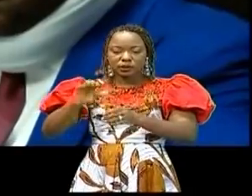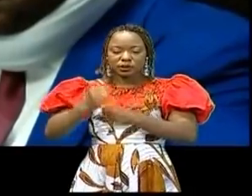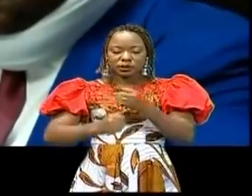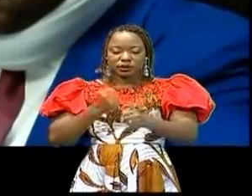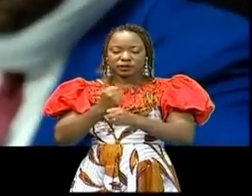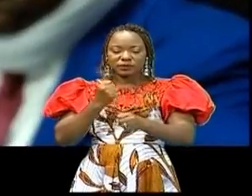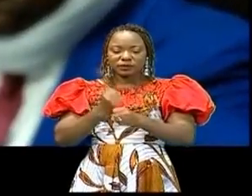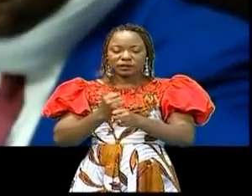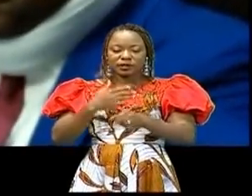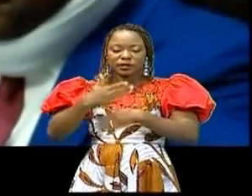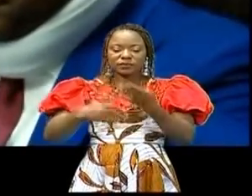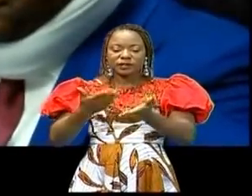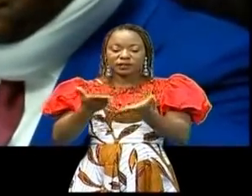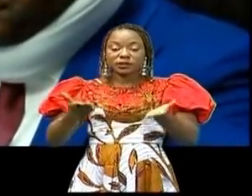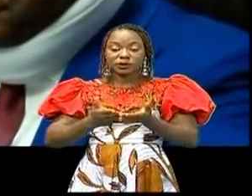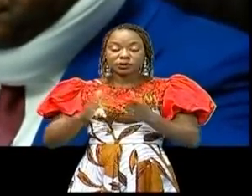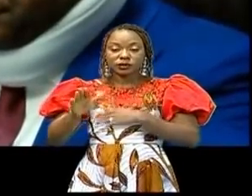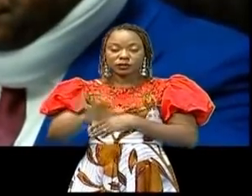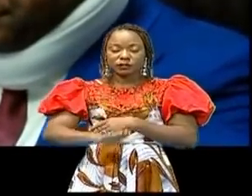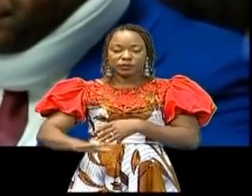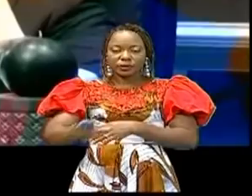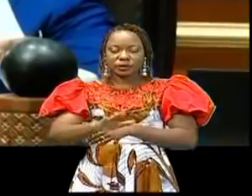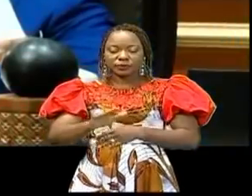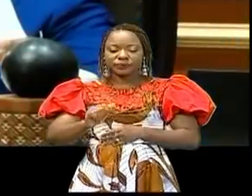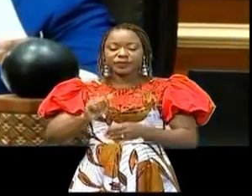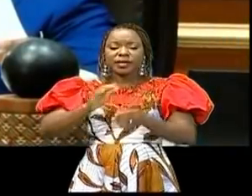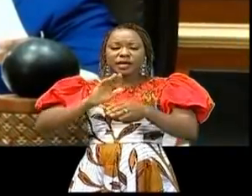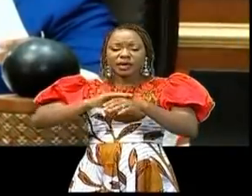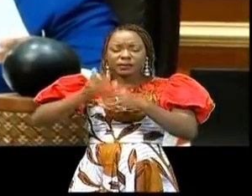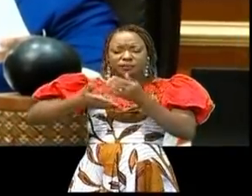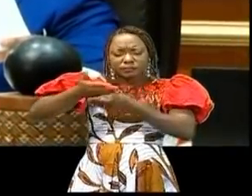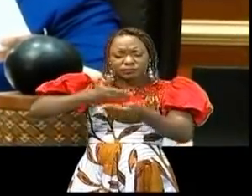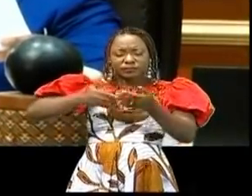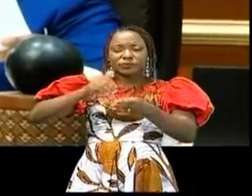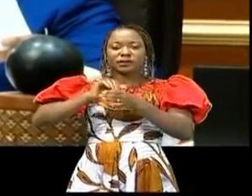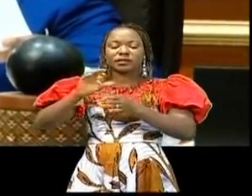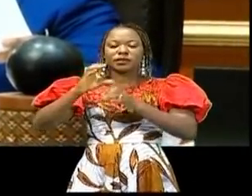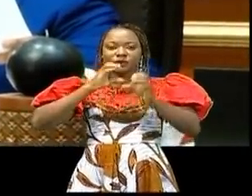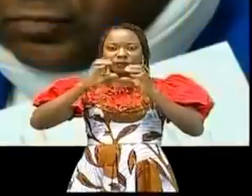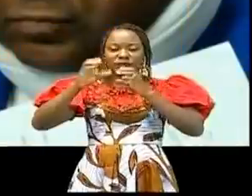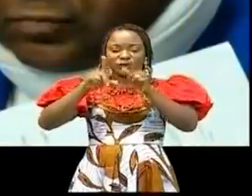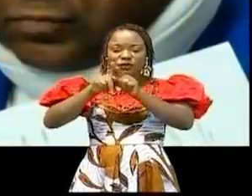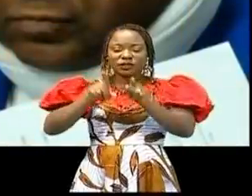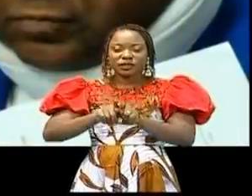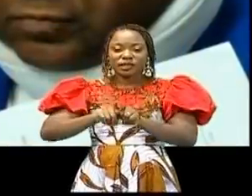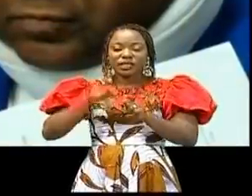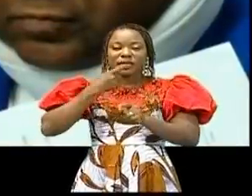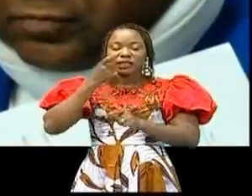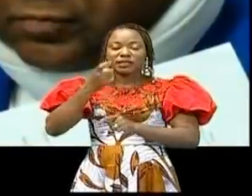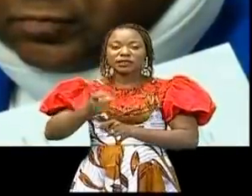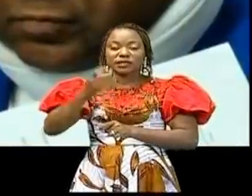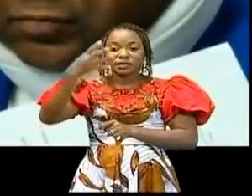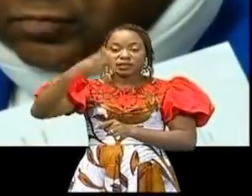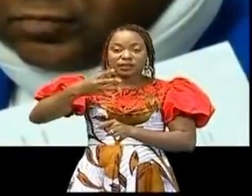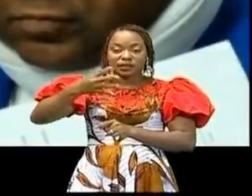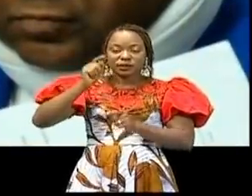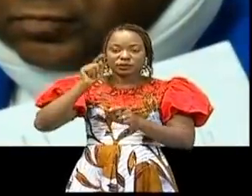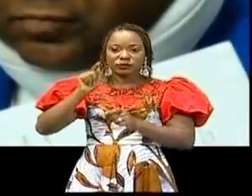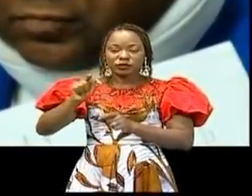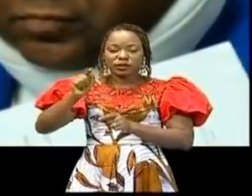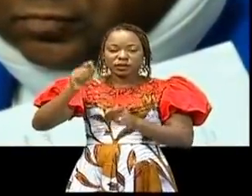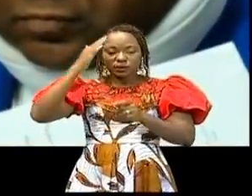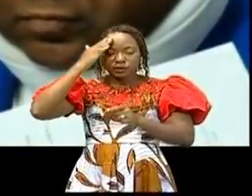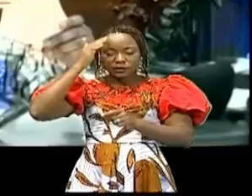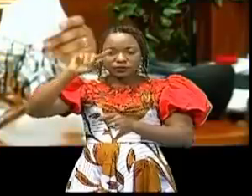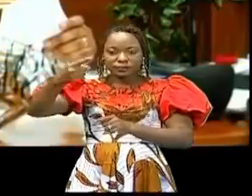patrie. Revenant sur sa communication, elle a essentiellement porté sur 4 points, à savoir